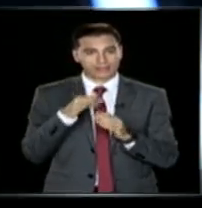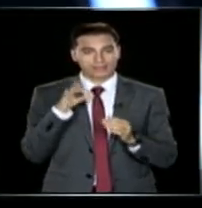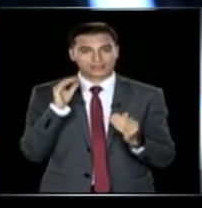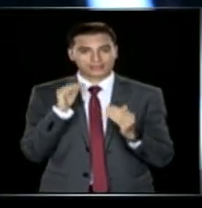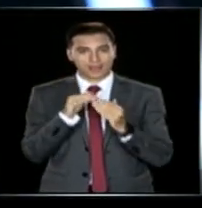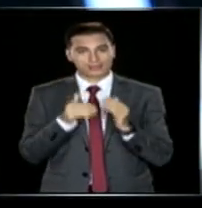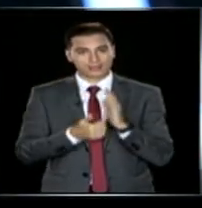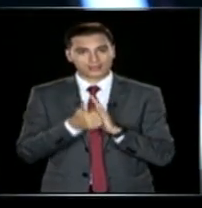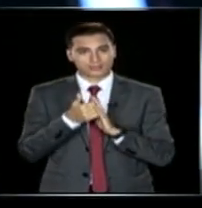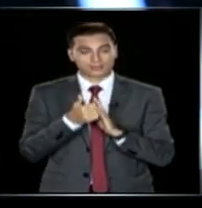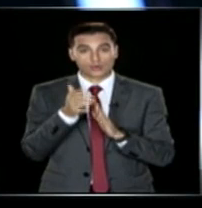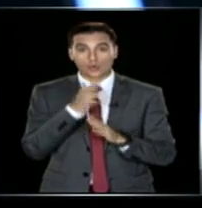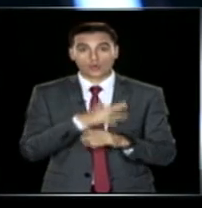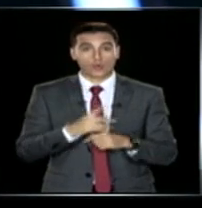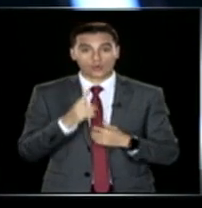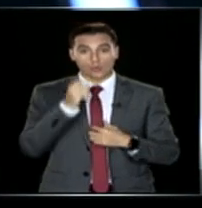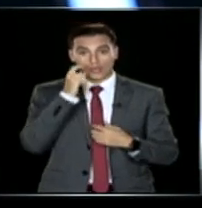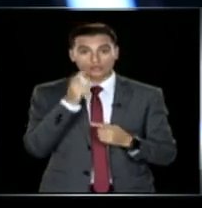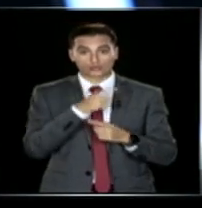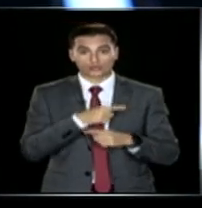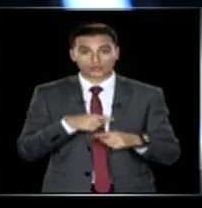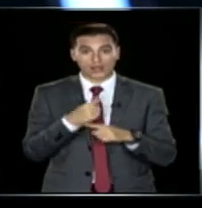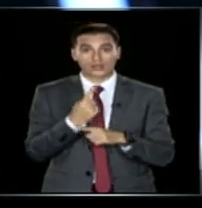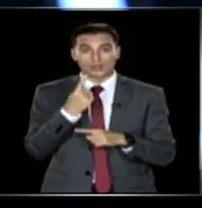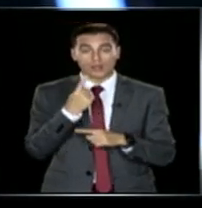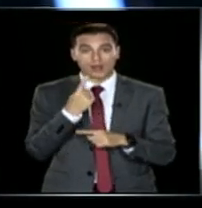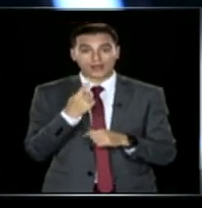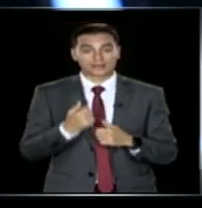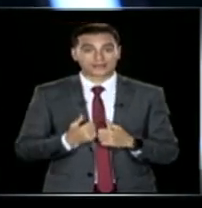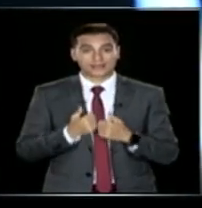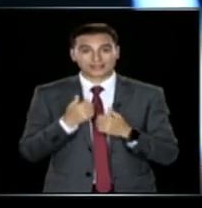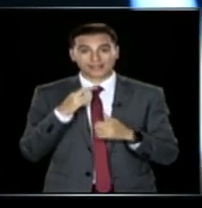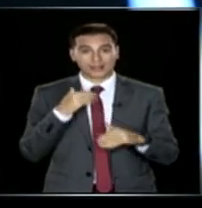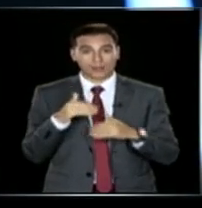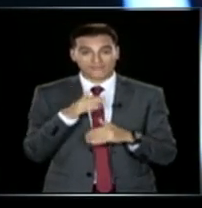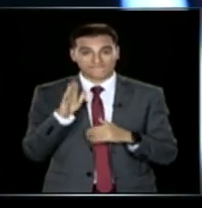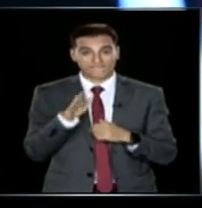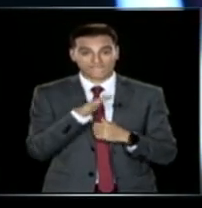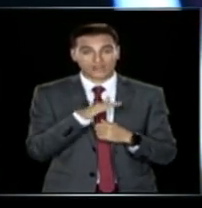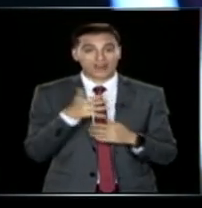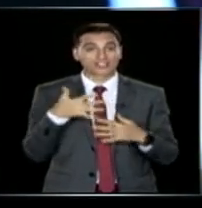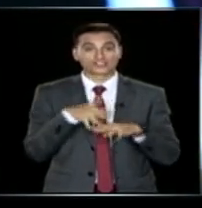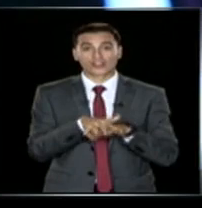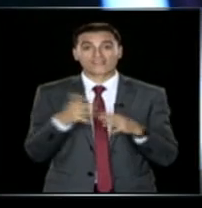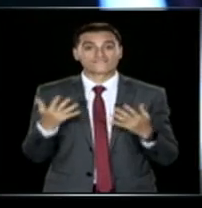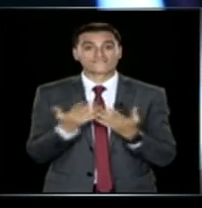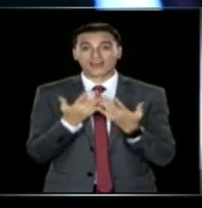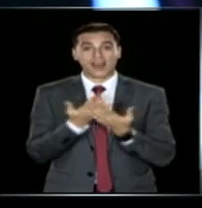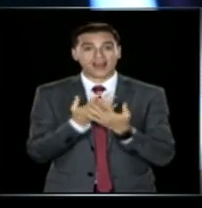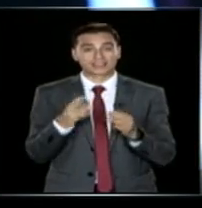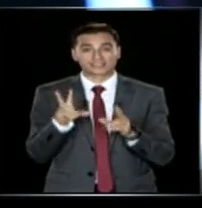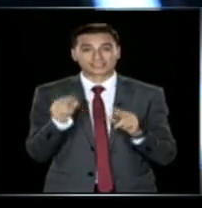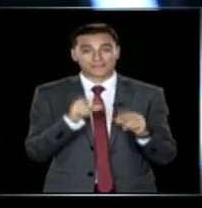النهارده. لكل واحد عنده حد من ذوي الهمم يشارك في اي حاجة زي